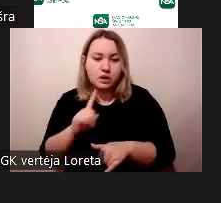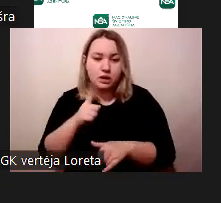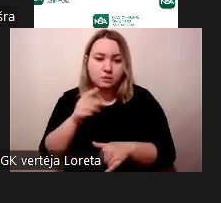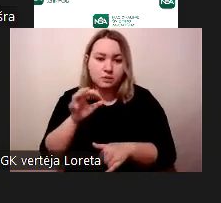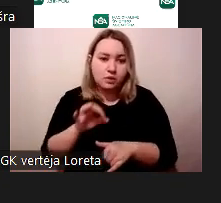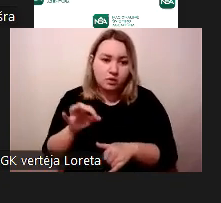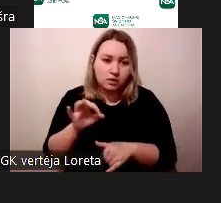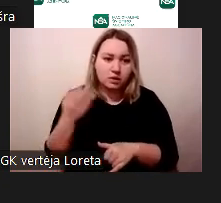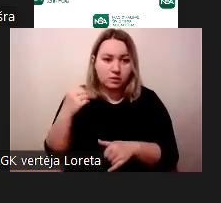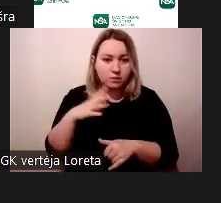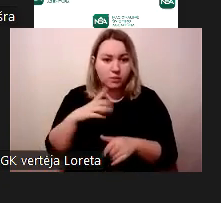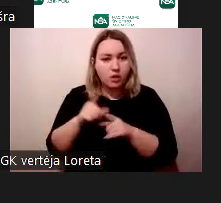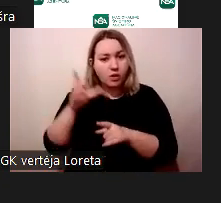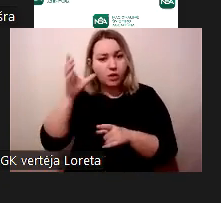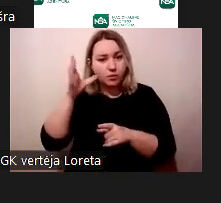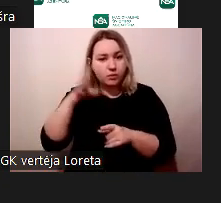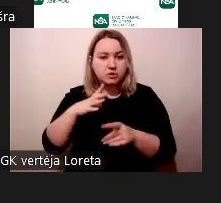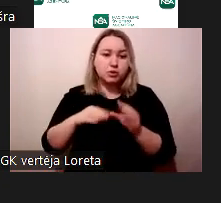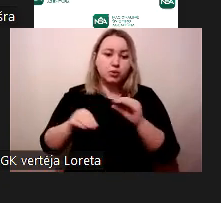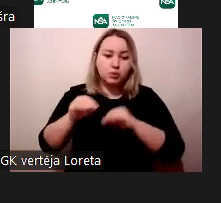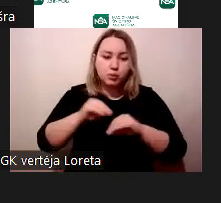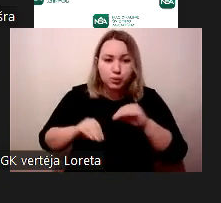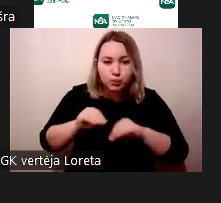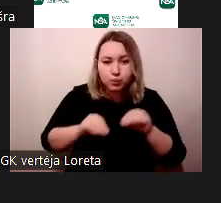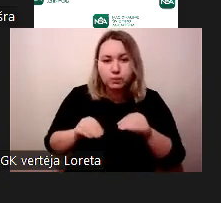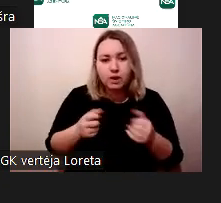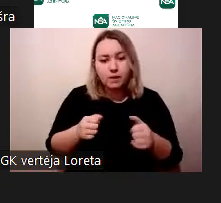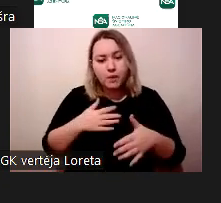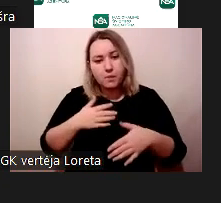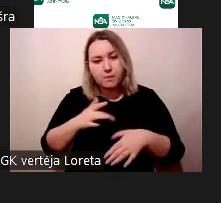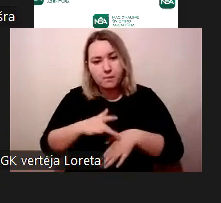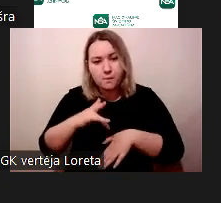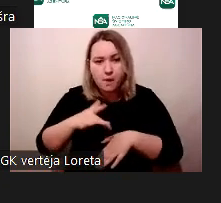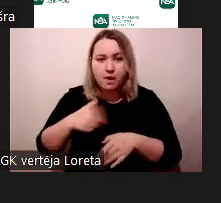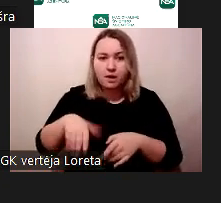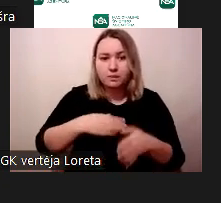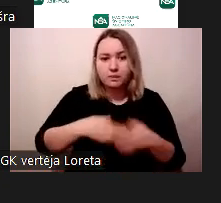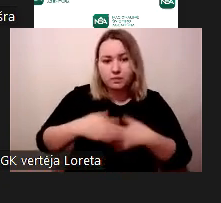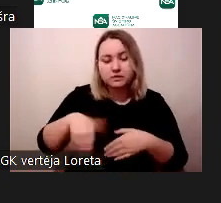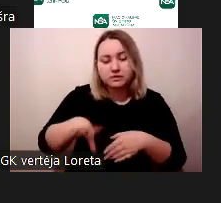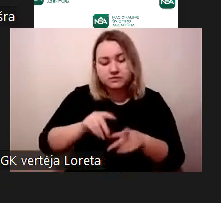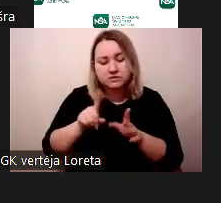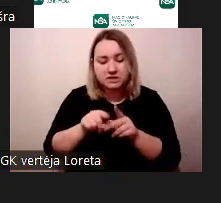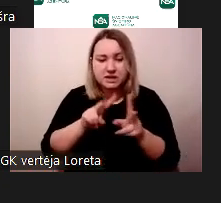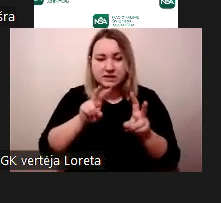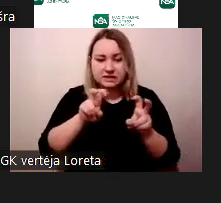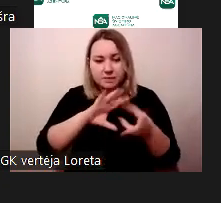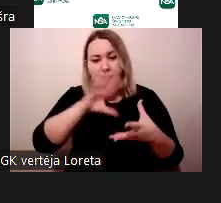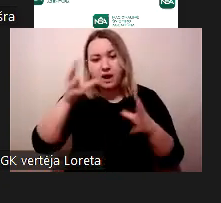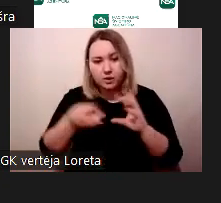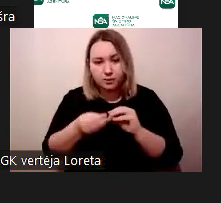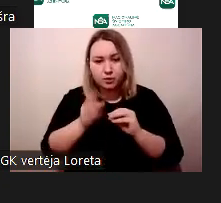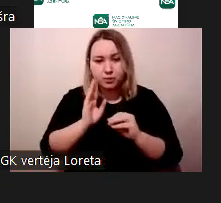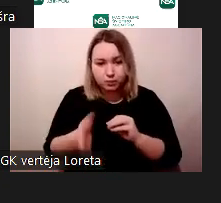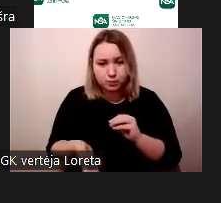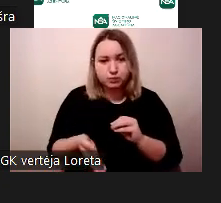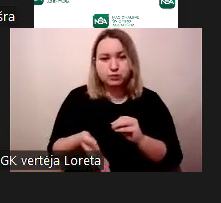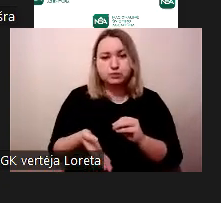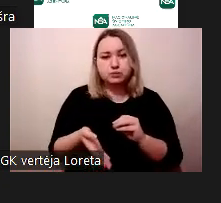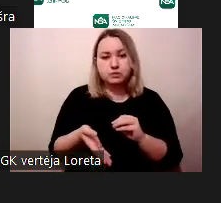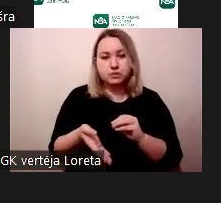kalbėjome apie kompetenciją, kūrybingumą, apie skaitimą malonumą. Žodžiu, visos šitos temos mes jas apibendrinsime ir susumosime. Ir